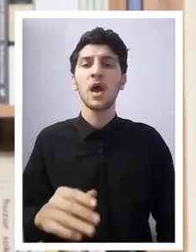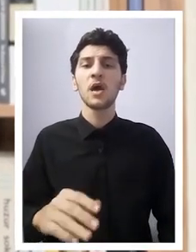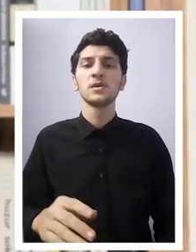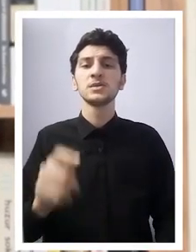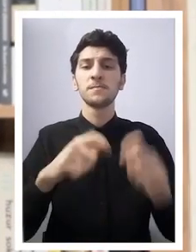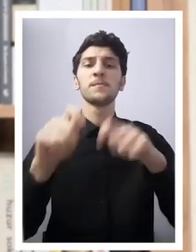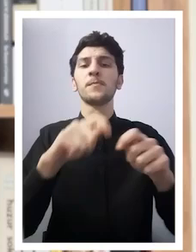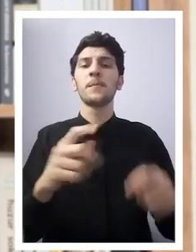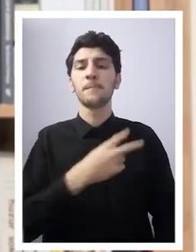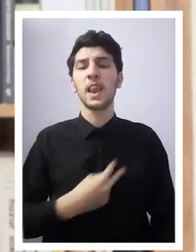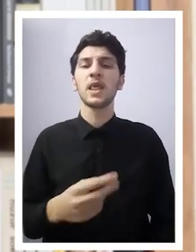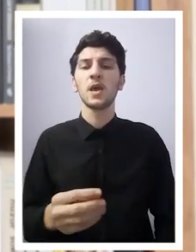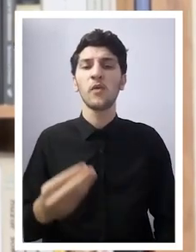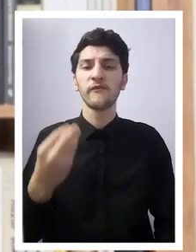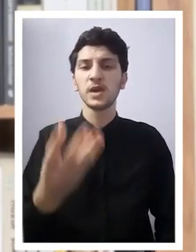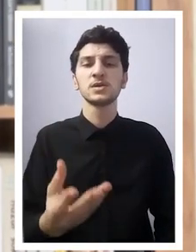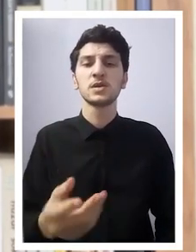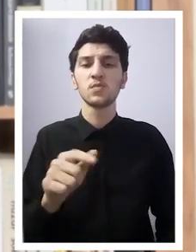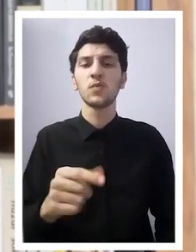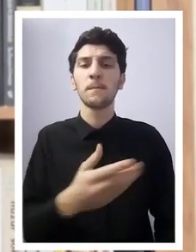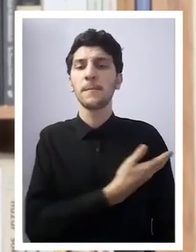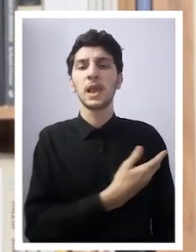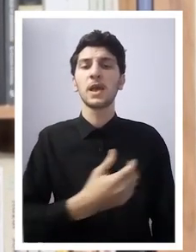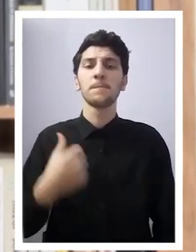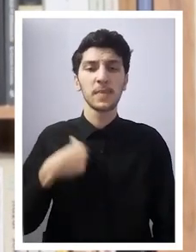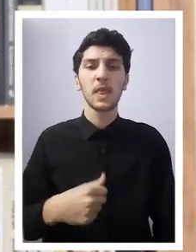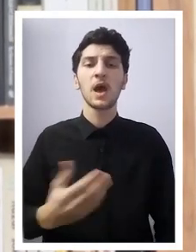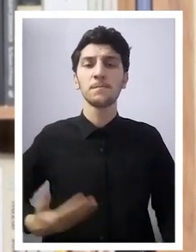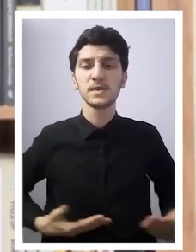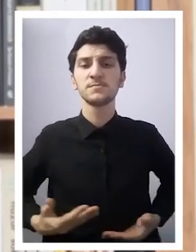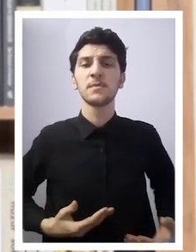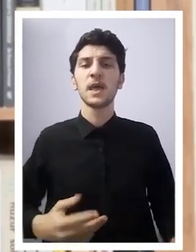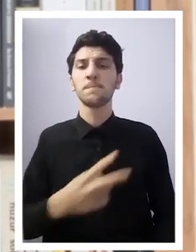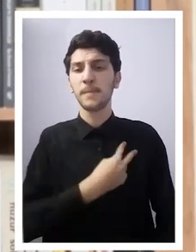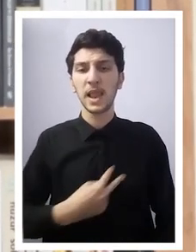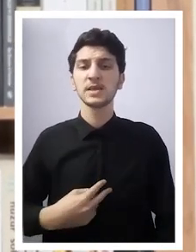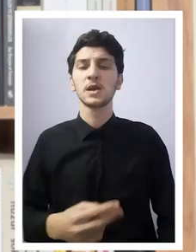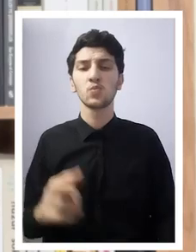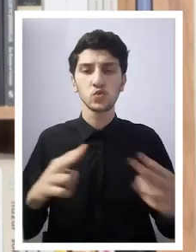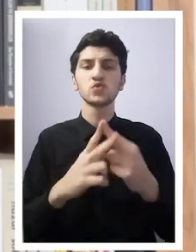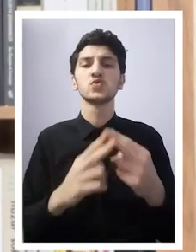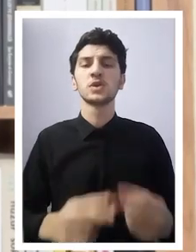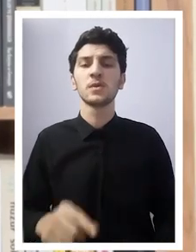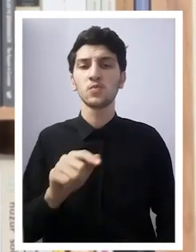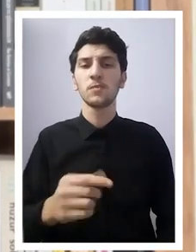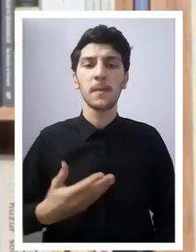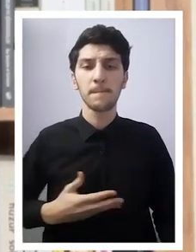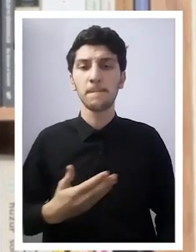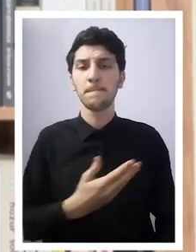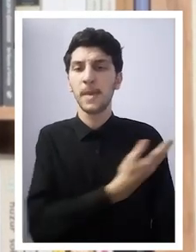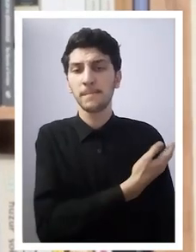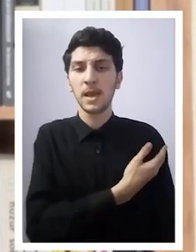eser belediyeciliğiyle buluşturacağız. Bu şehri yeniden hizmet belediyeciliğiyle buluşturacağız. Bu